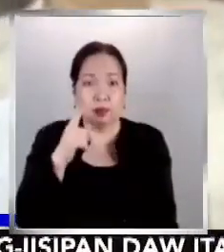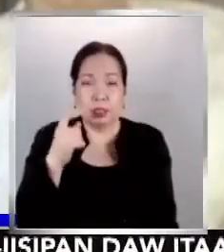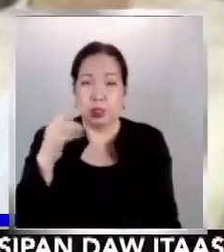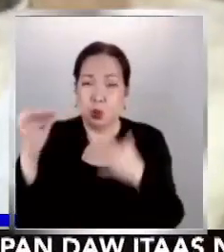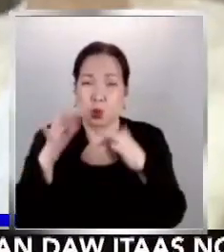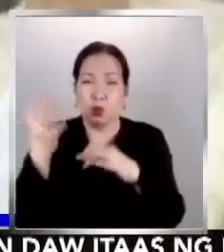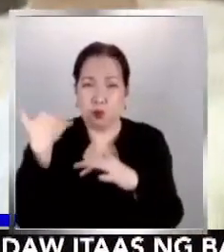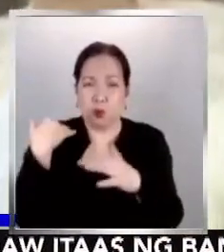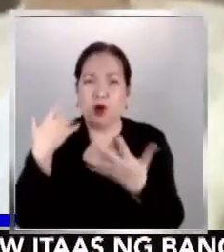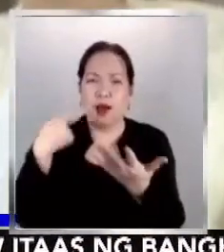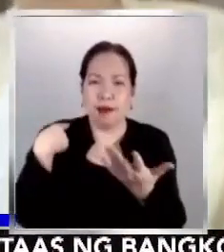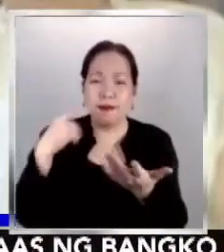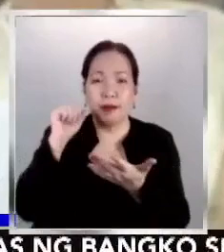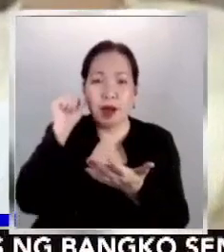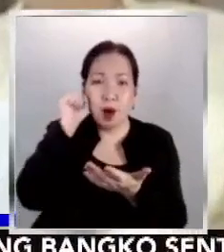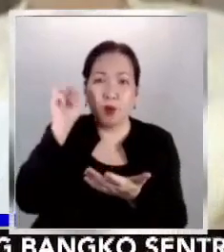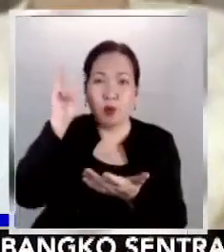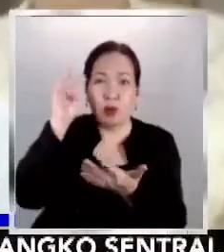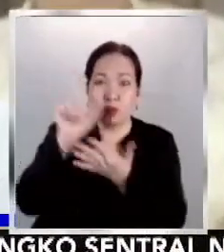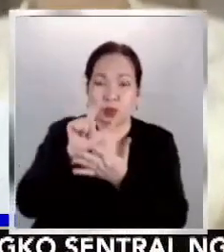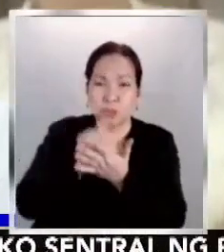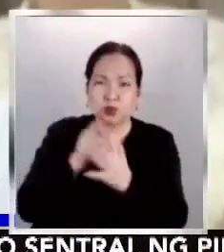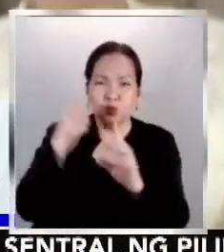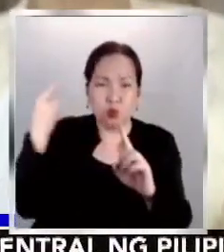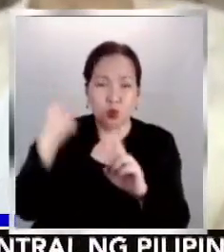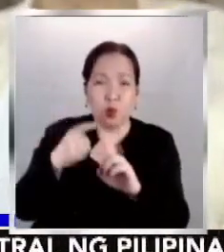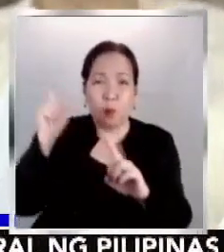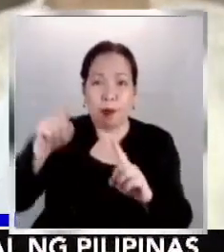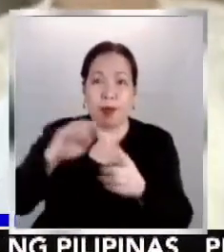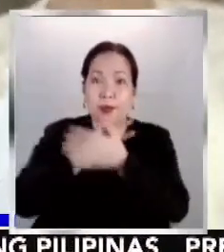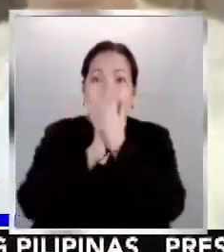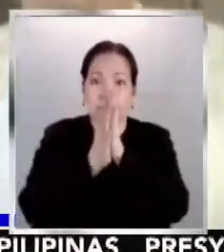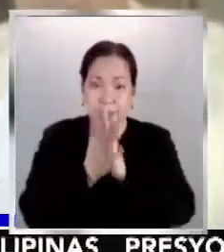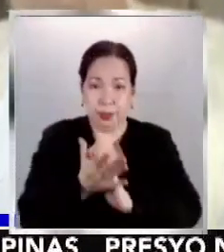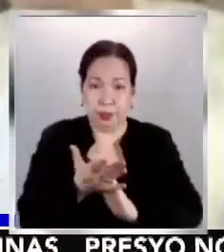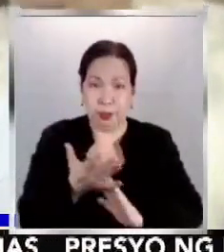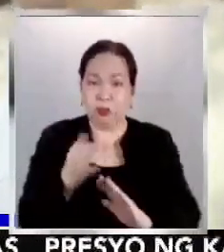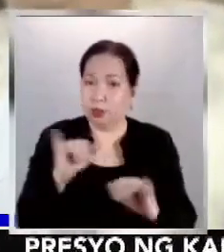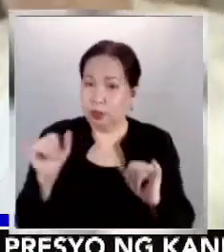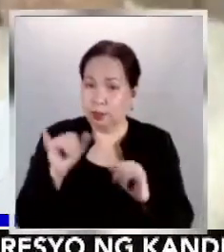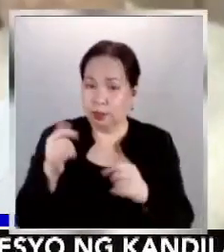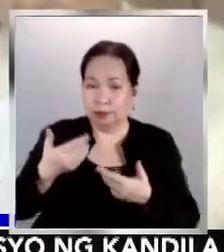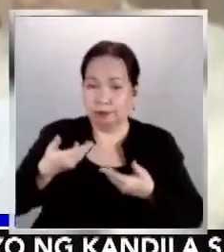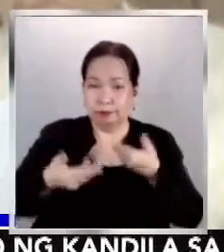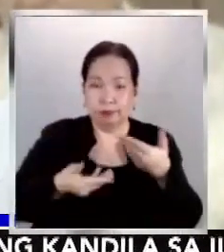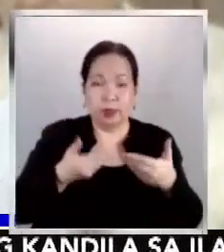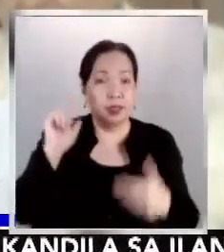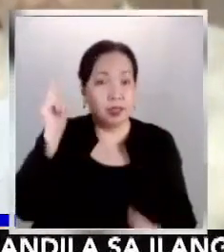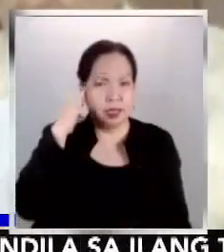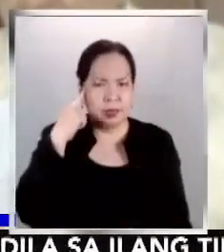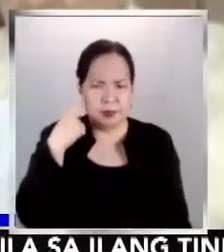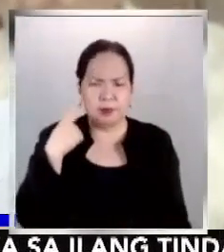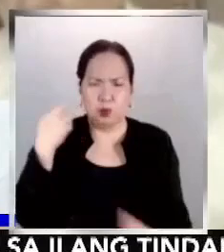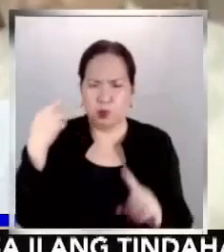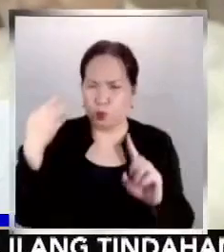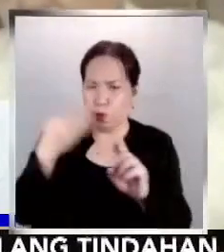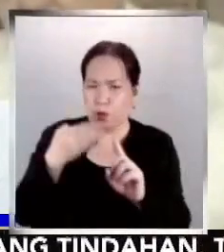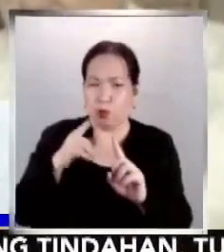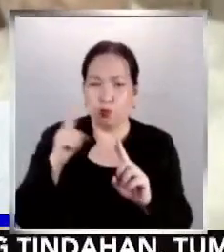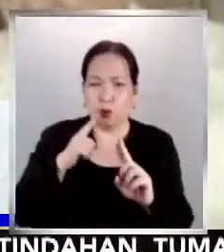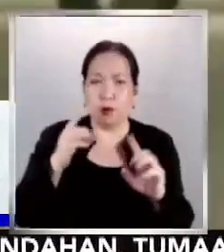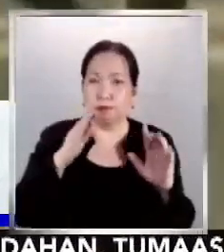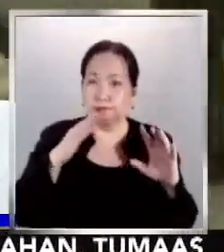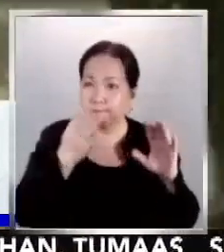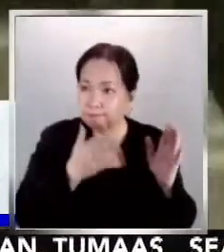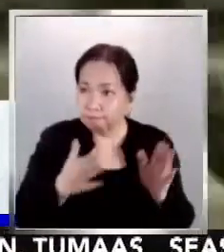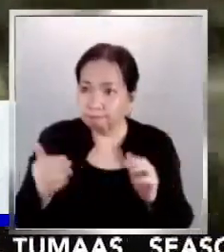kapayapaan. Kaya patuloy daw na palalakasin ng gobyerno ang mga peace-building efforts, lalo na sa mga lugar sa bansa na apektado ng